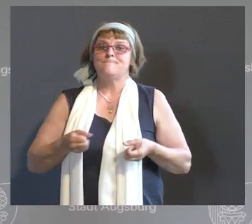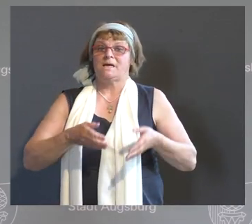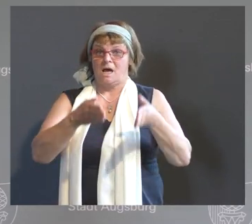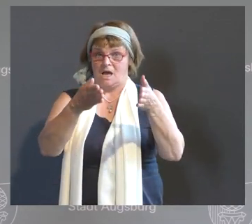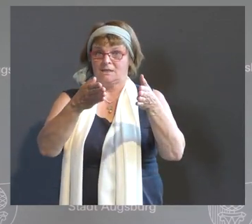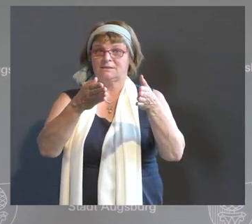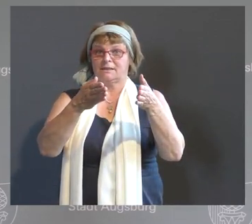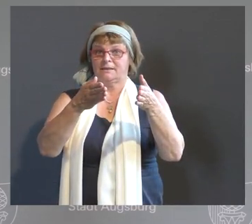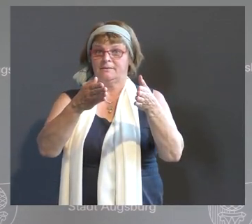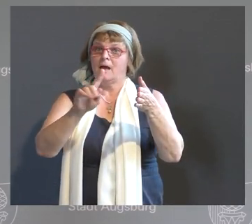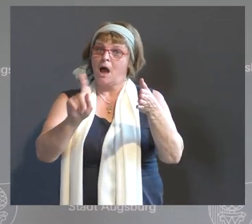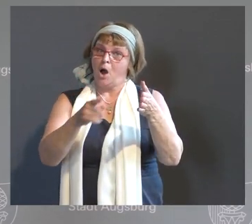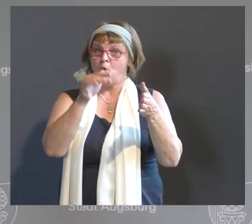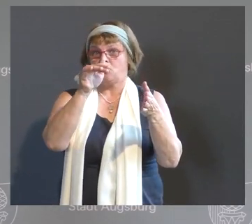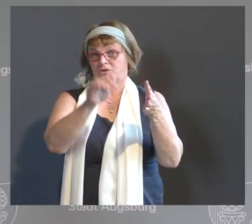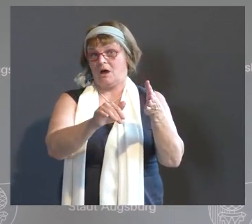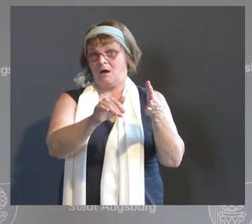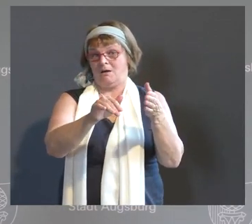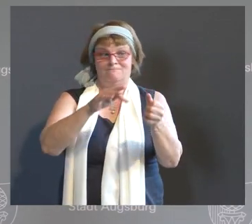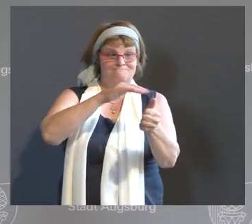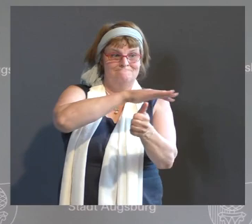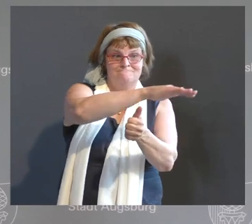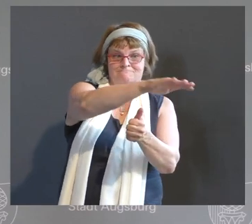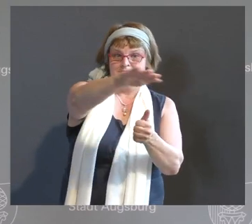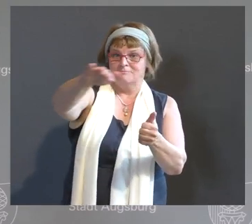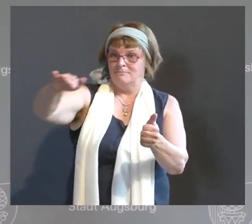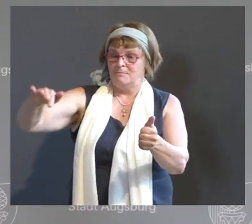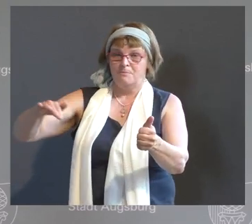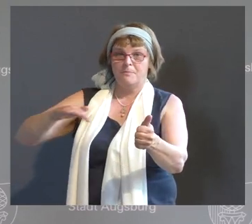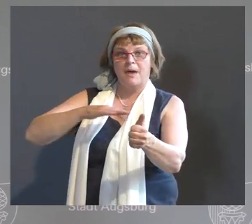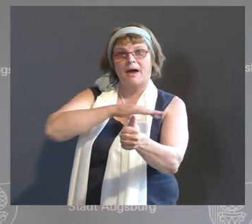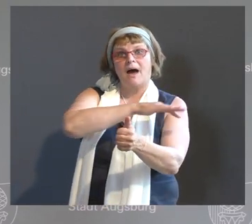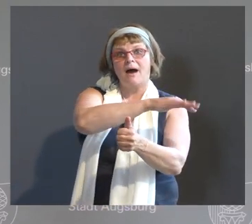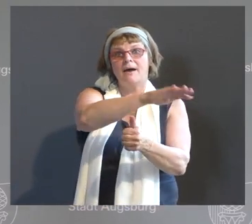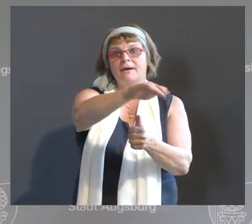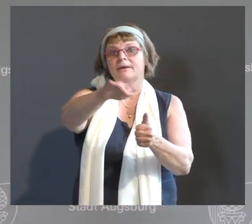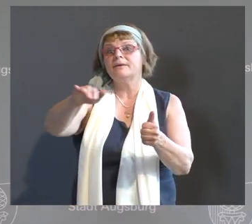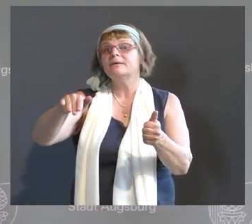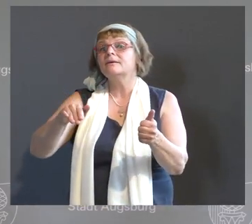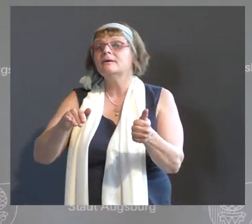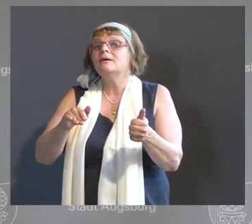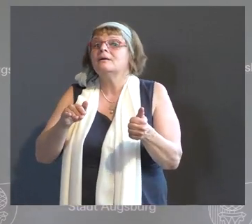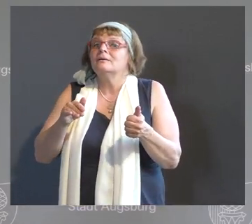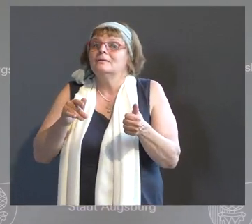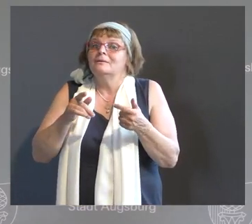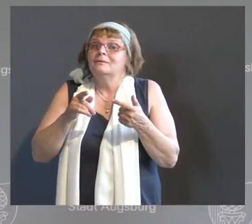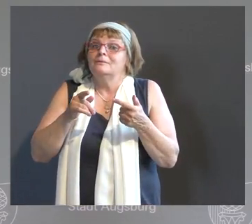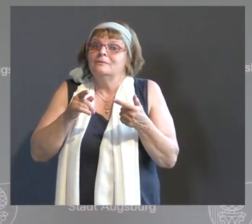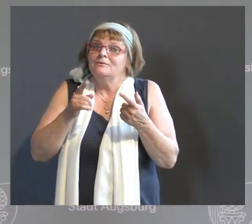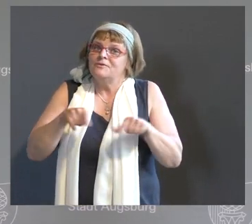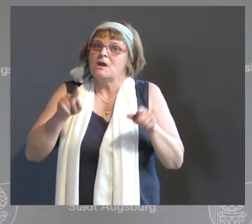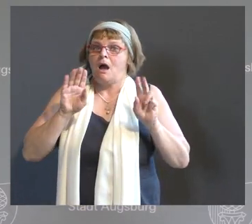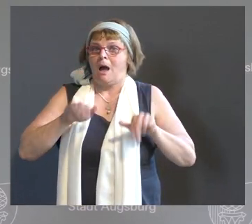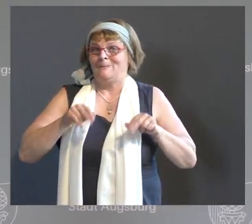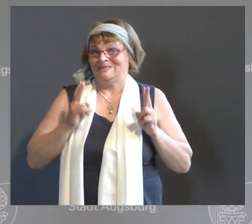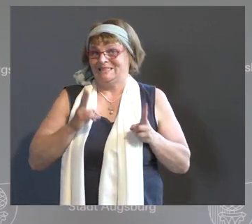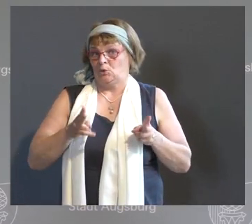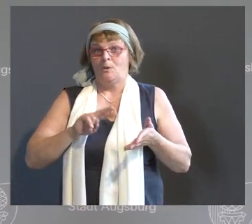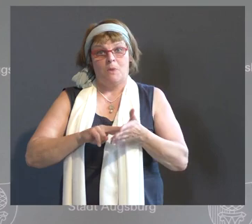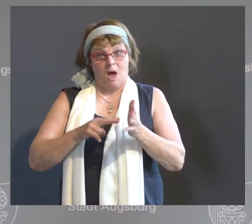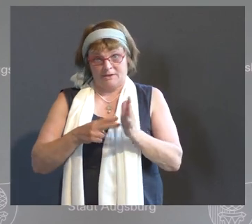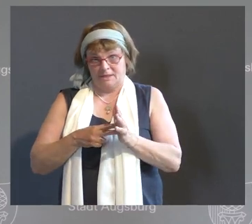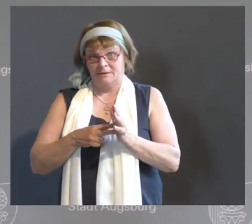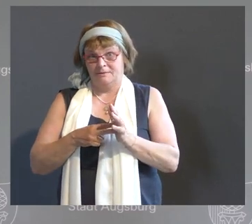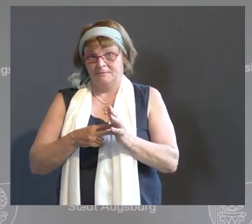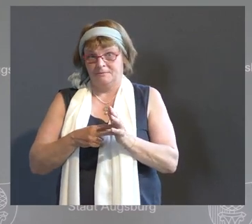zum Grund, aber auch um diesen Bereich friedlicher zu gestalten, abzusichern und hier entsprechende Möglichkeiten zu machen. Wir